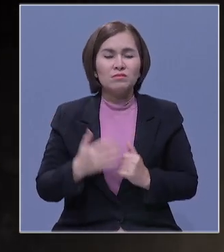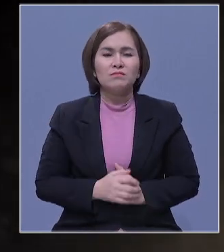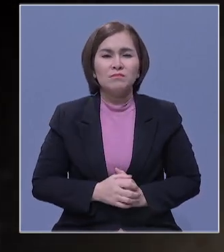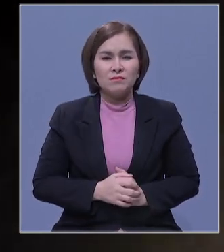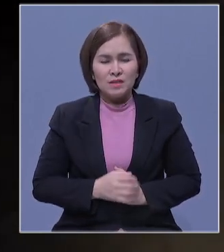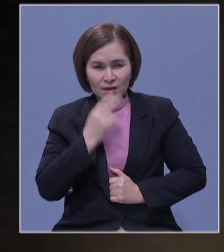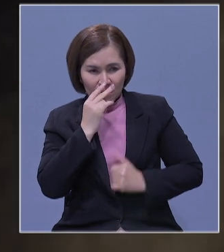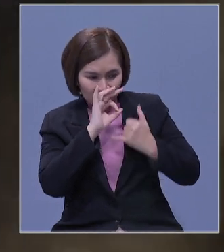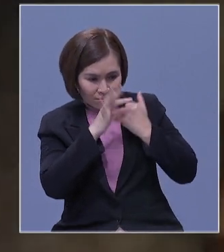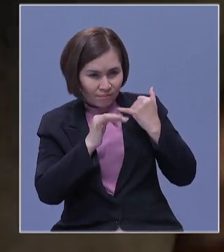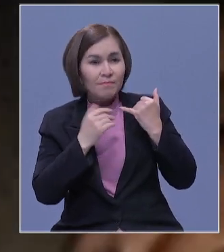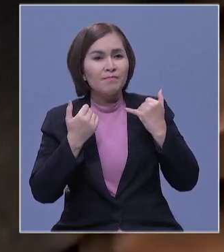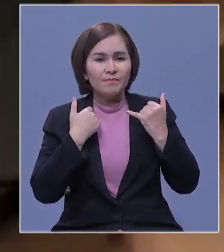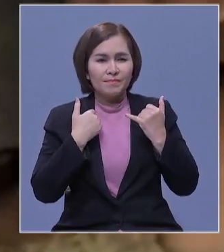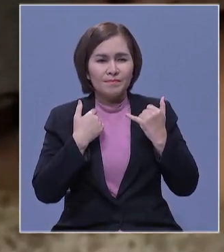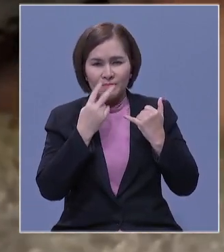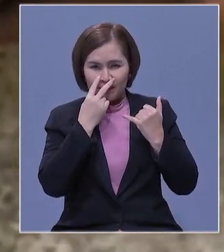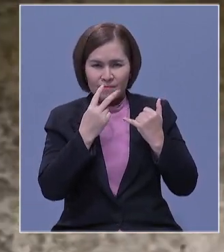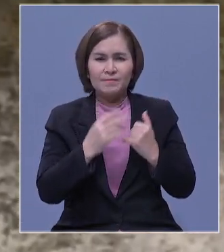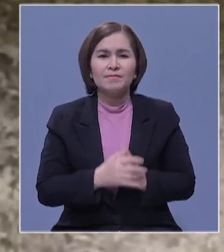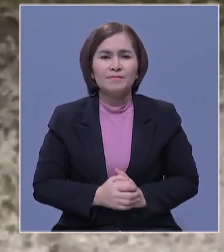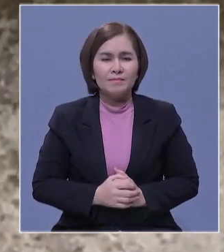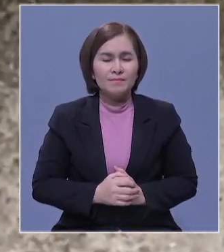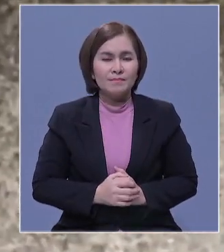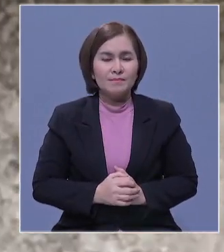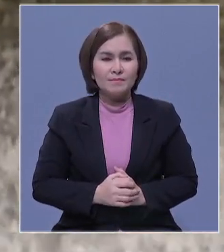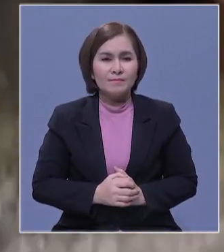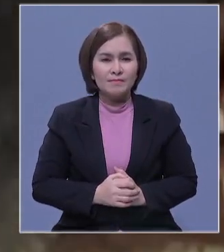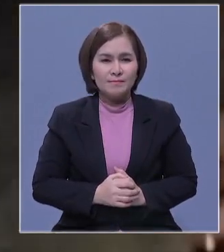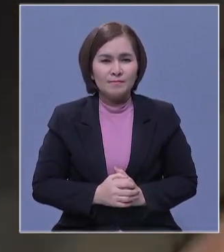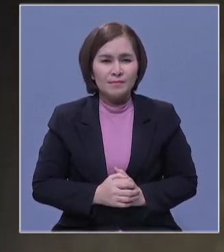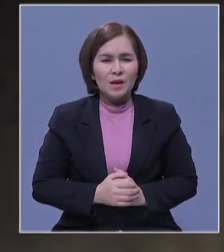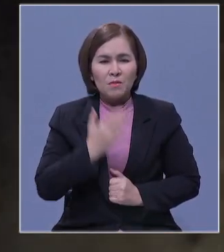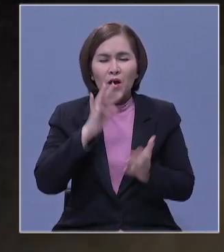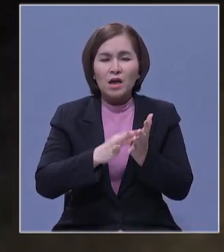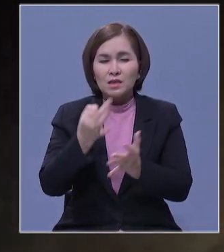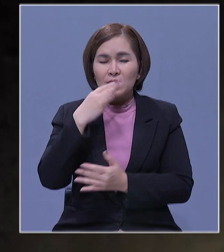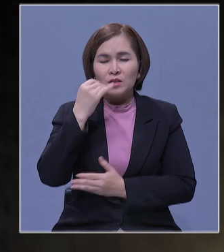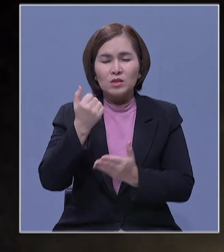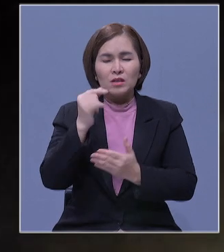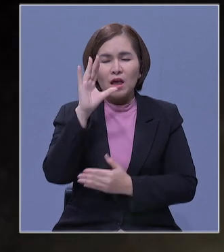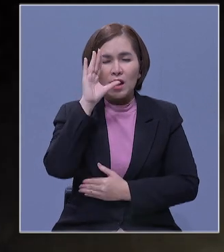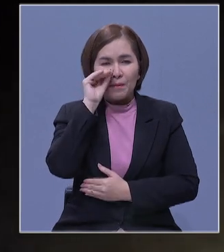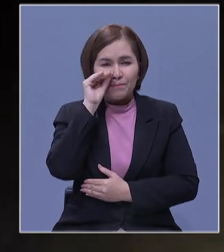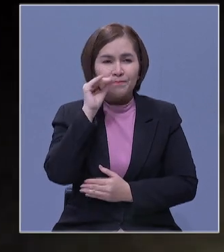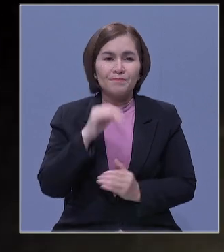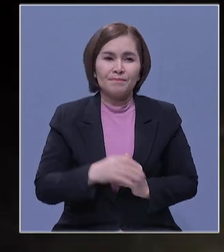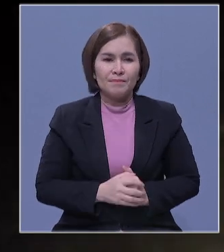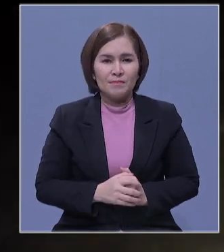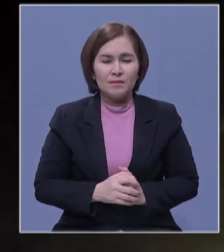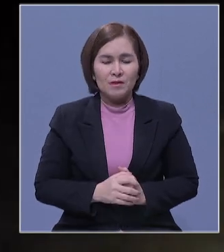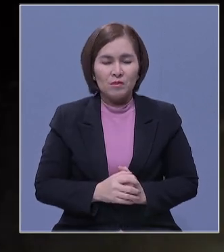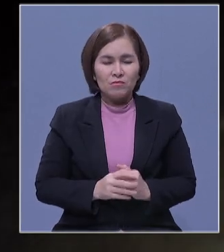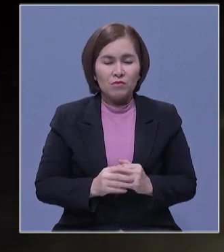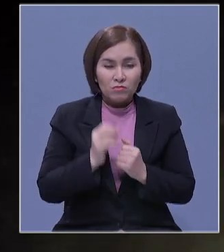เหรอเนี่ที่มาอยู่เนี่ยพี่โก็นี้ยานหลับเนาะอือๆเก็เลยสะดุ้ง